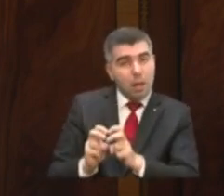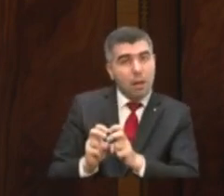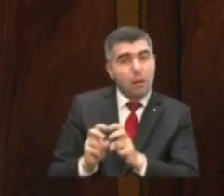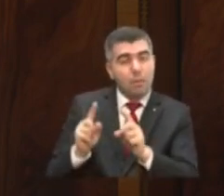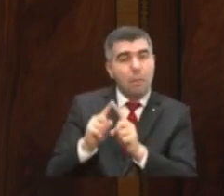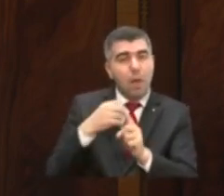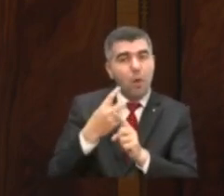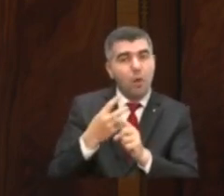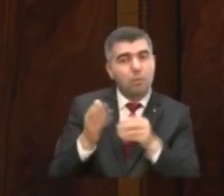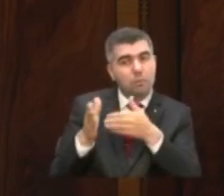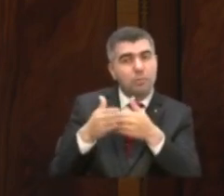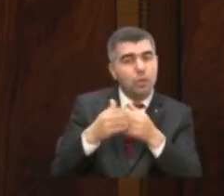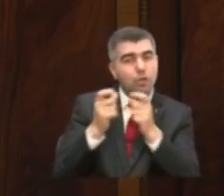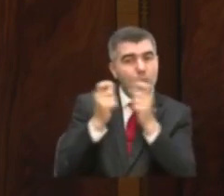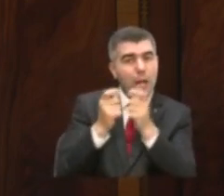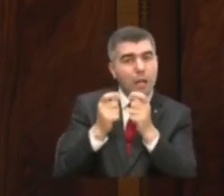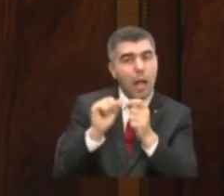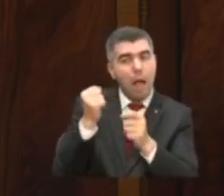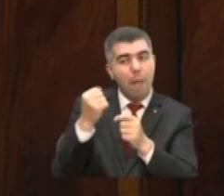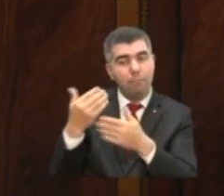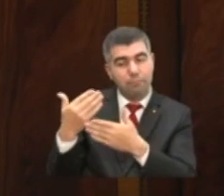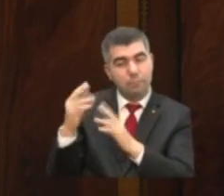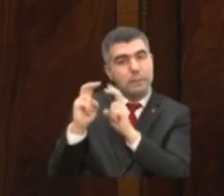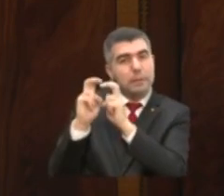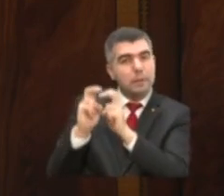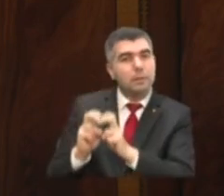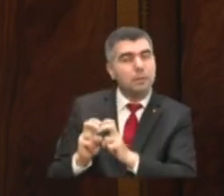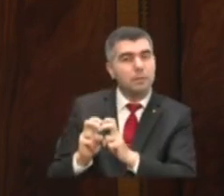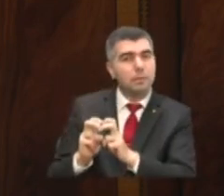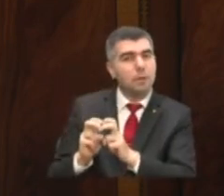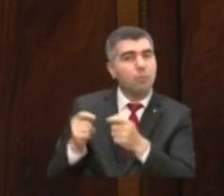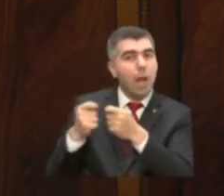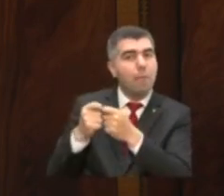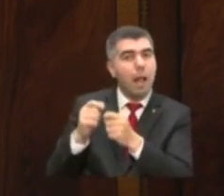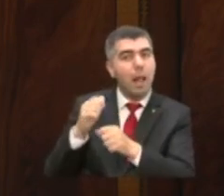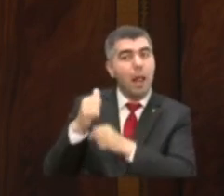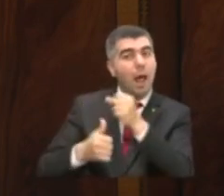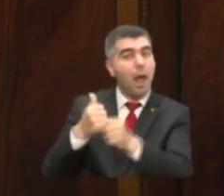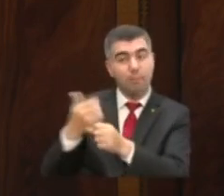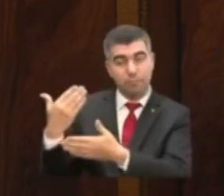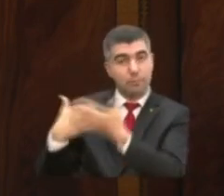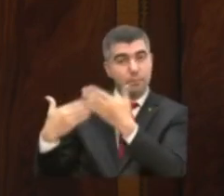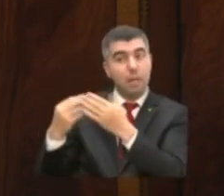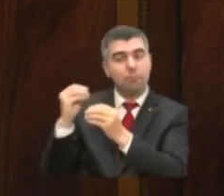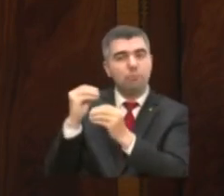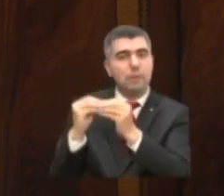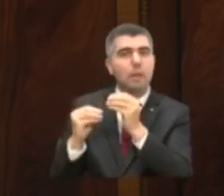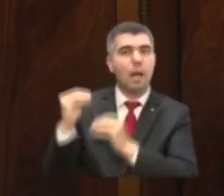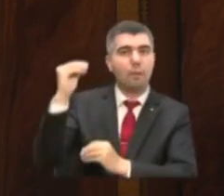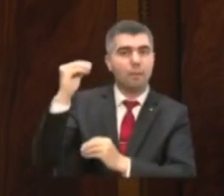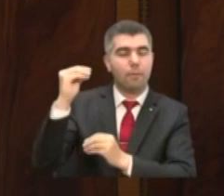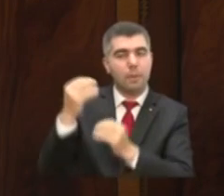في السنوات الأخيرة، وهذه هي المهم، تنقص نسبة زيادة الإفلاس وبالمقارنة هذاك الشيء بالمقارنة مع